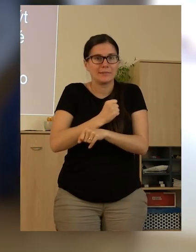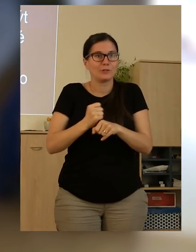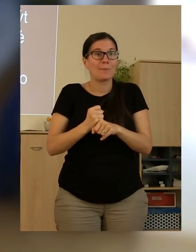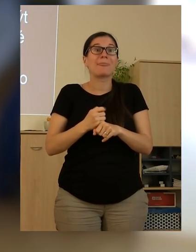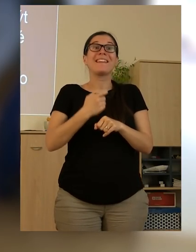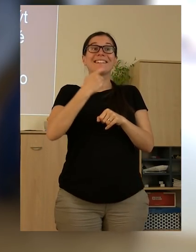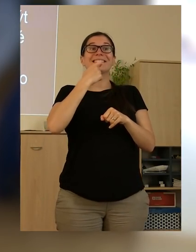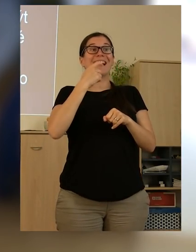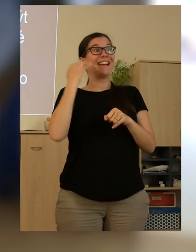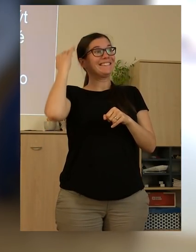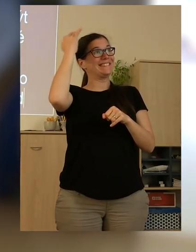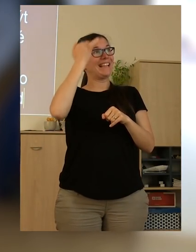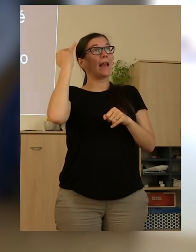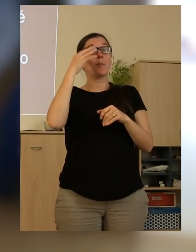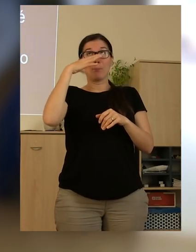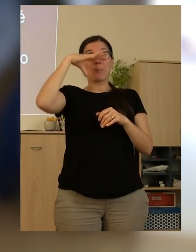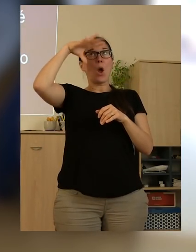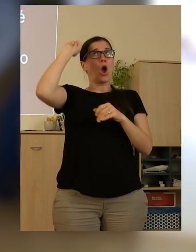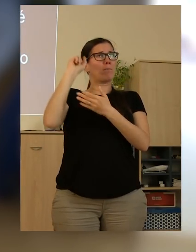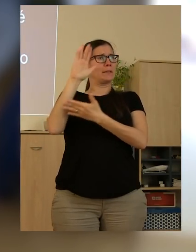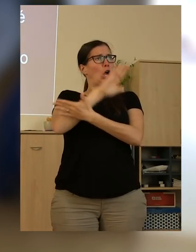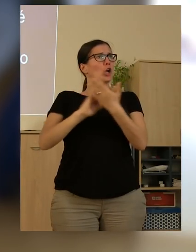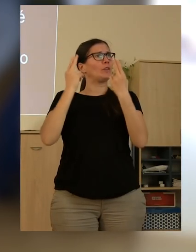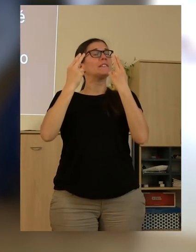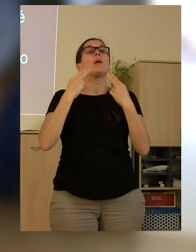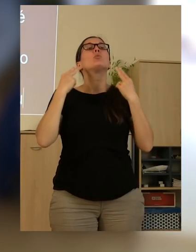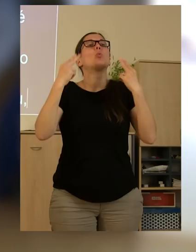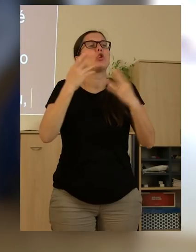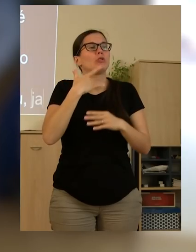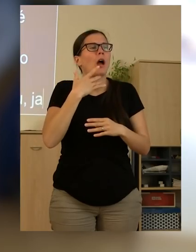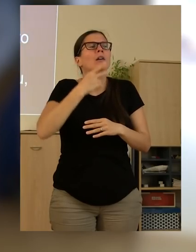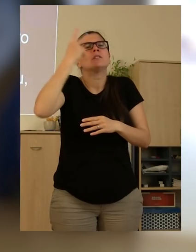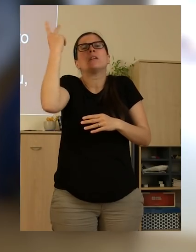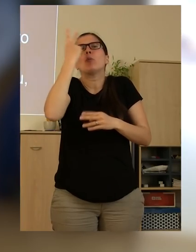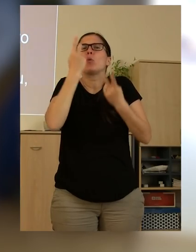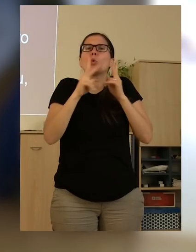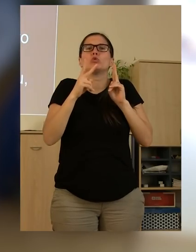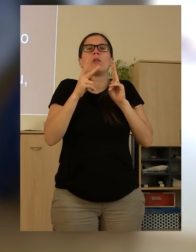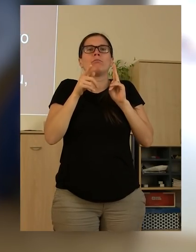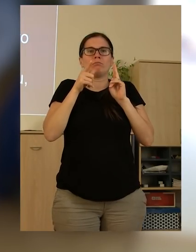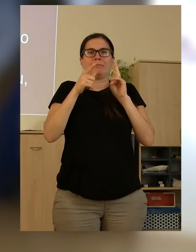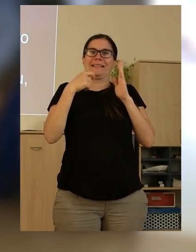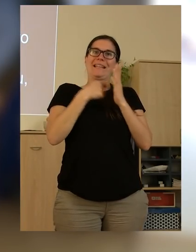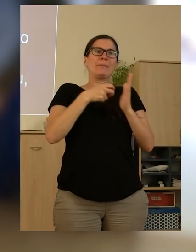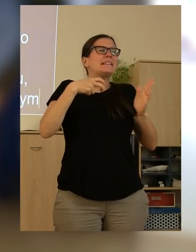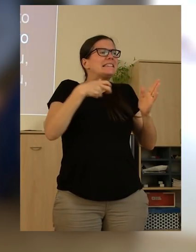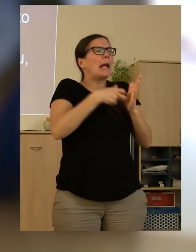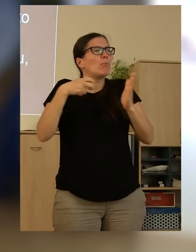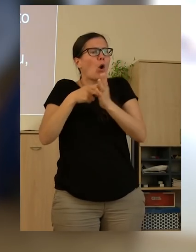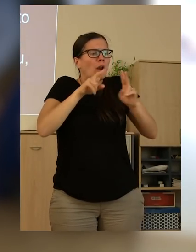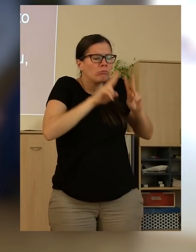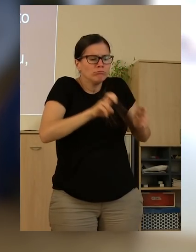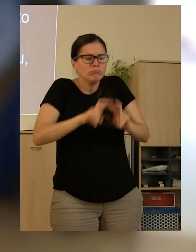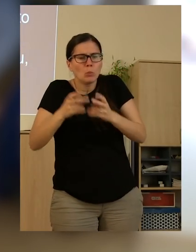interpretaci snu. Jasně, že můžu potom studovat symboliku, můžu studovat prostě dějiny myšlení na